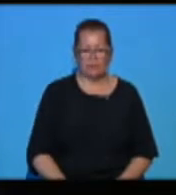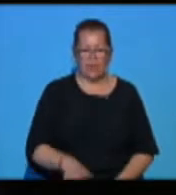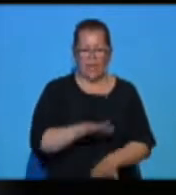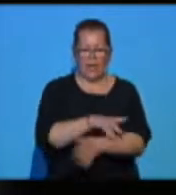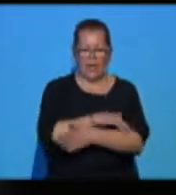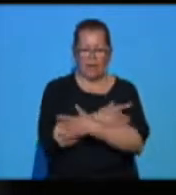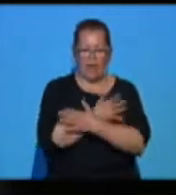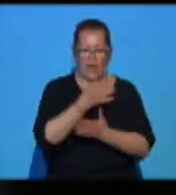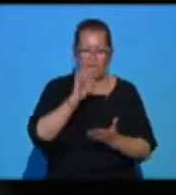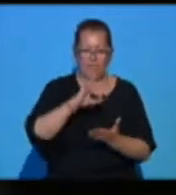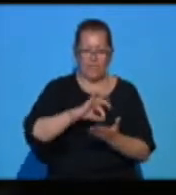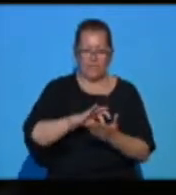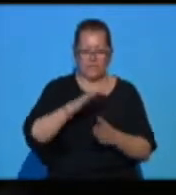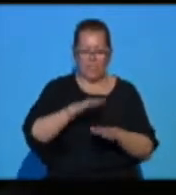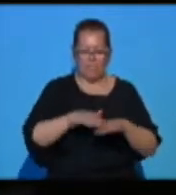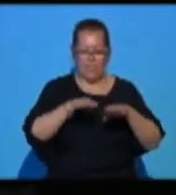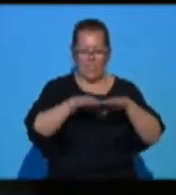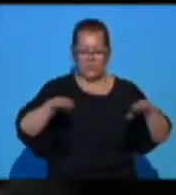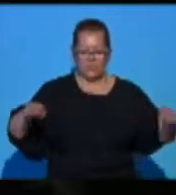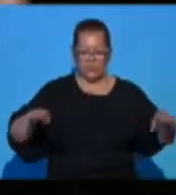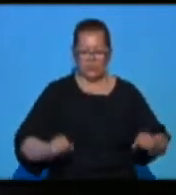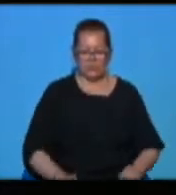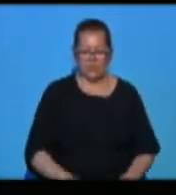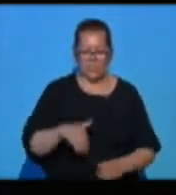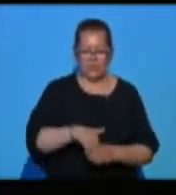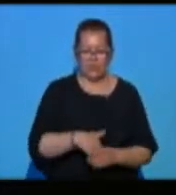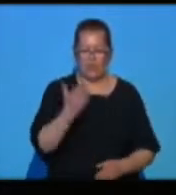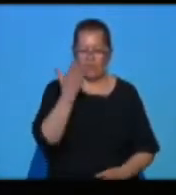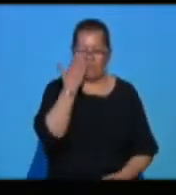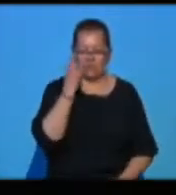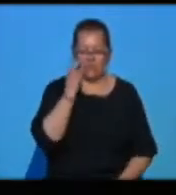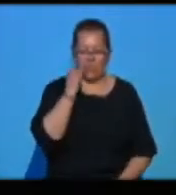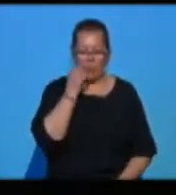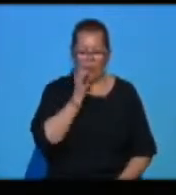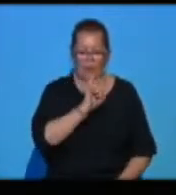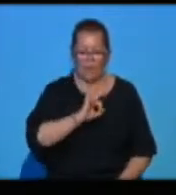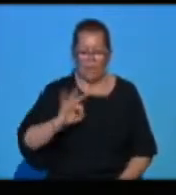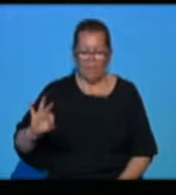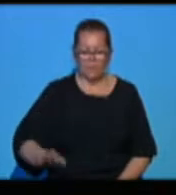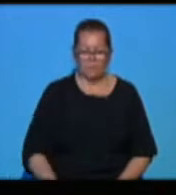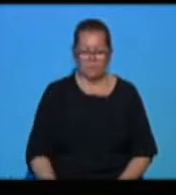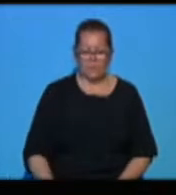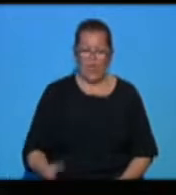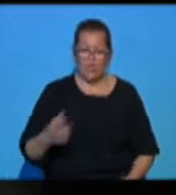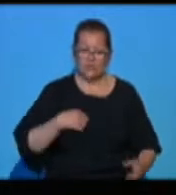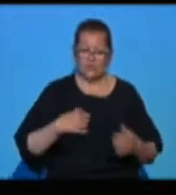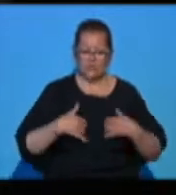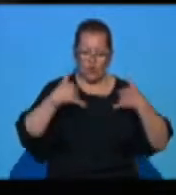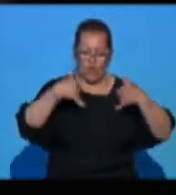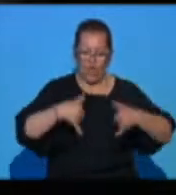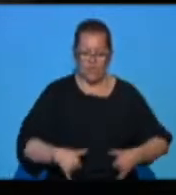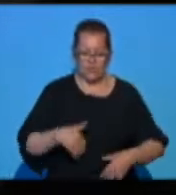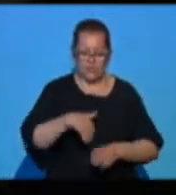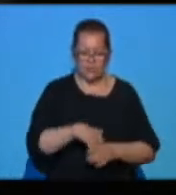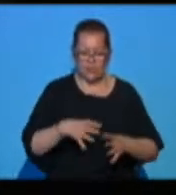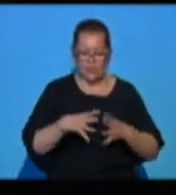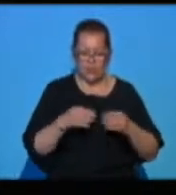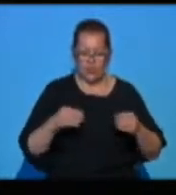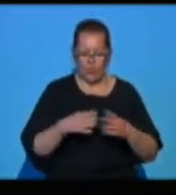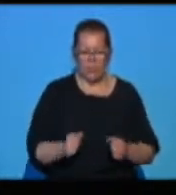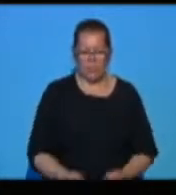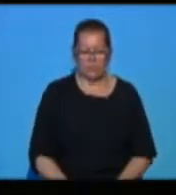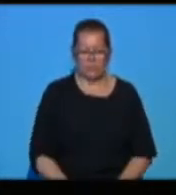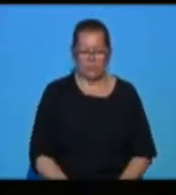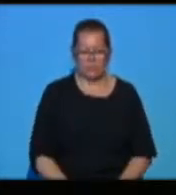această scenă, în fața acestor oameni minunați. O plăcere uriașă să-mi pun în scenă piesa aici, în România. Mulțumesc încă o dată